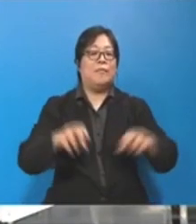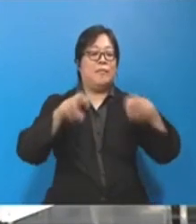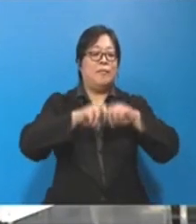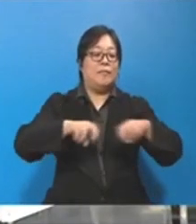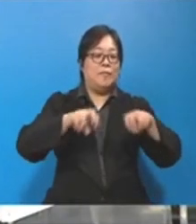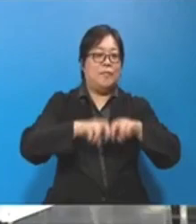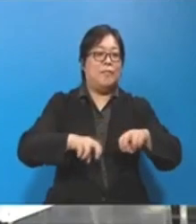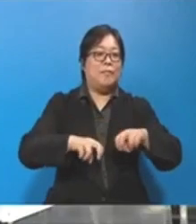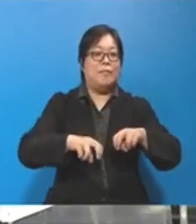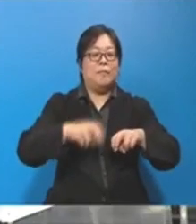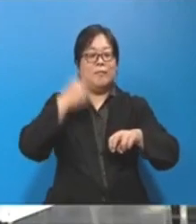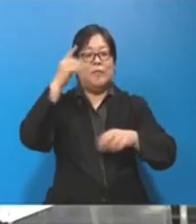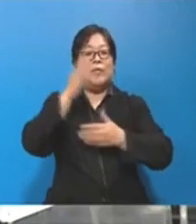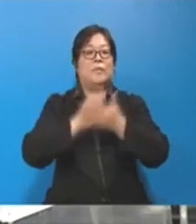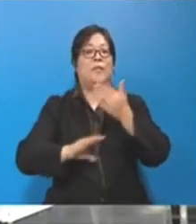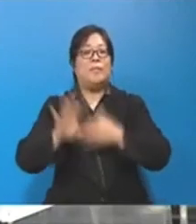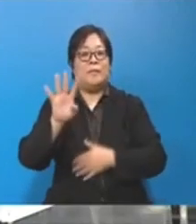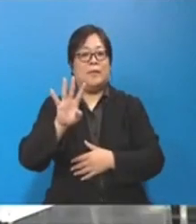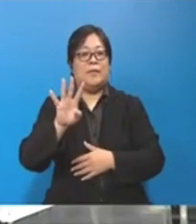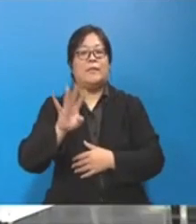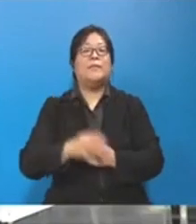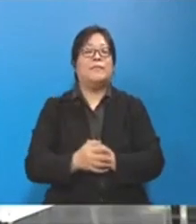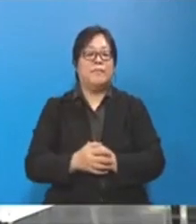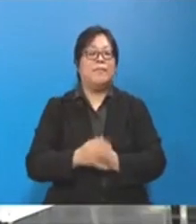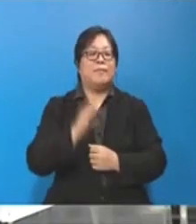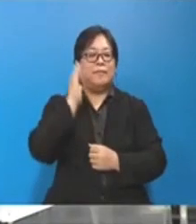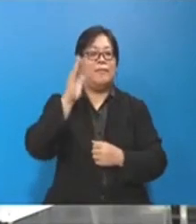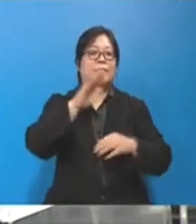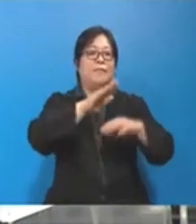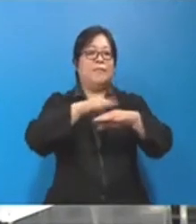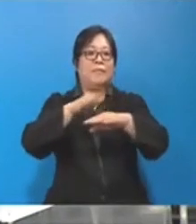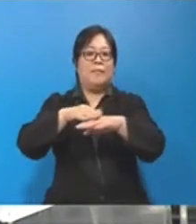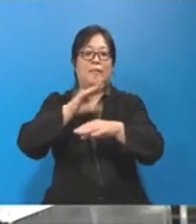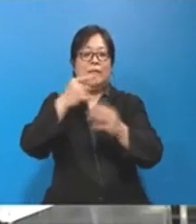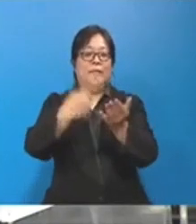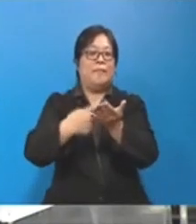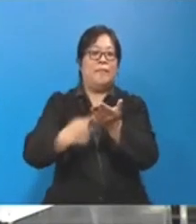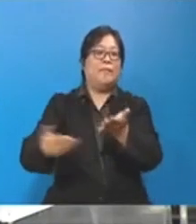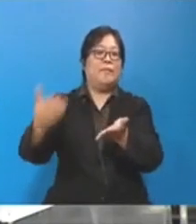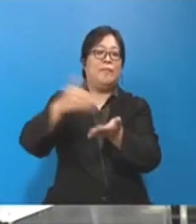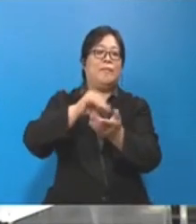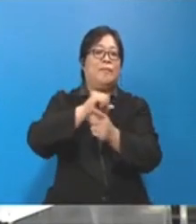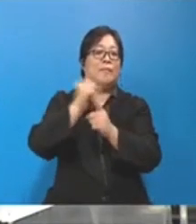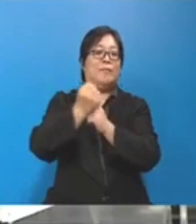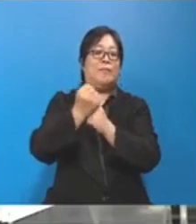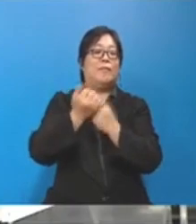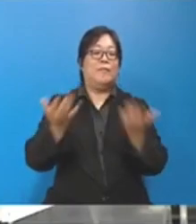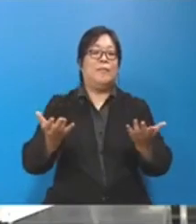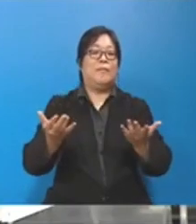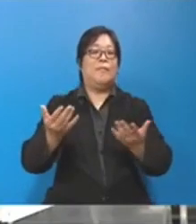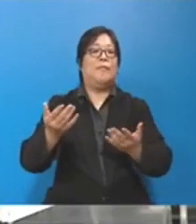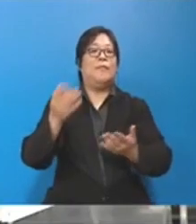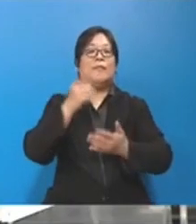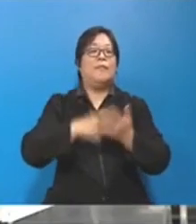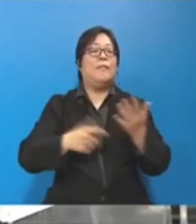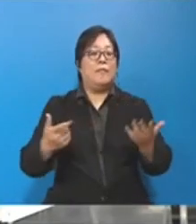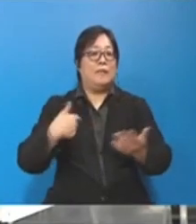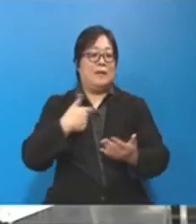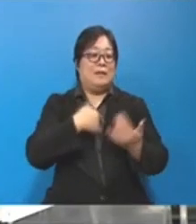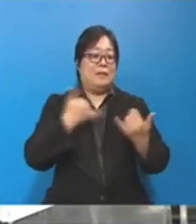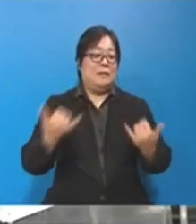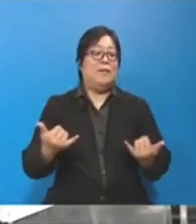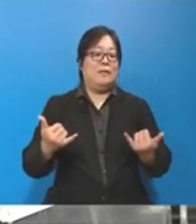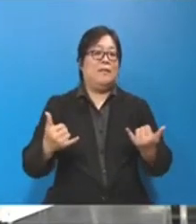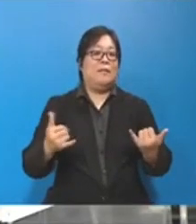kajiannya kita buat untuk foto yang keempat nanti jadi kita akan Panggil dan kita akan perbincangan keadaan ketika kita apatah lagi kita